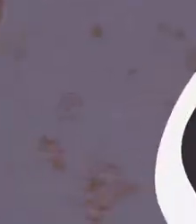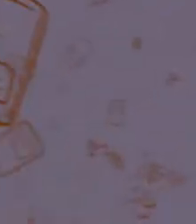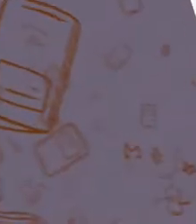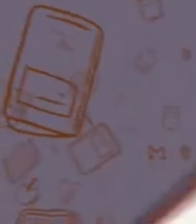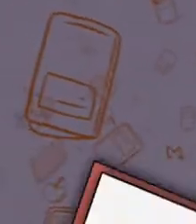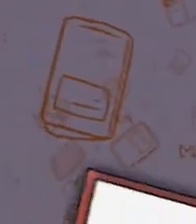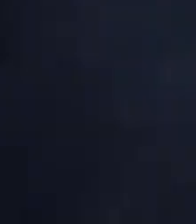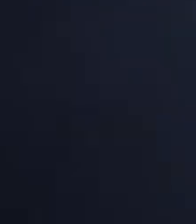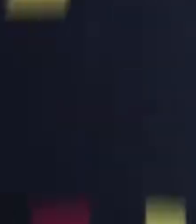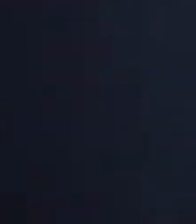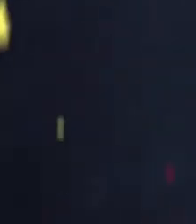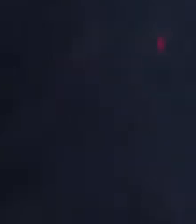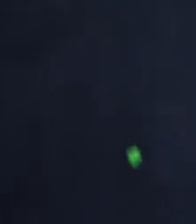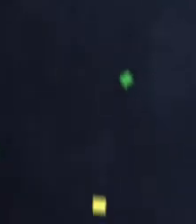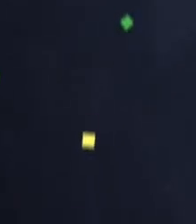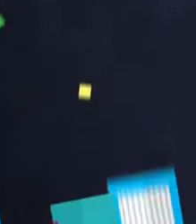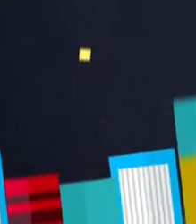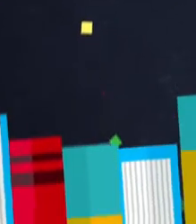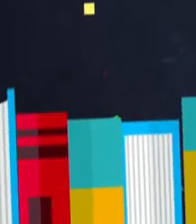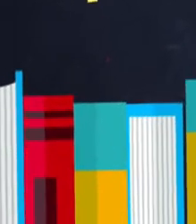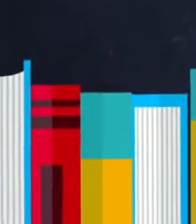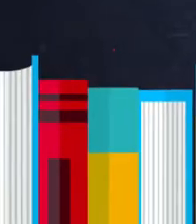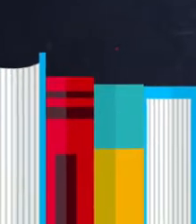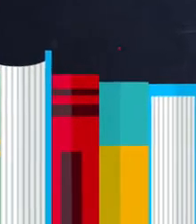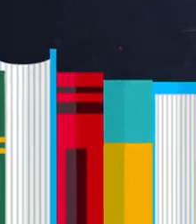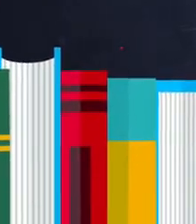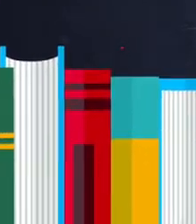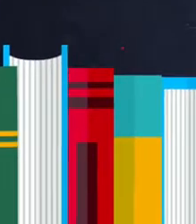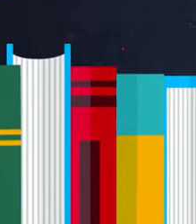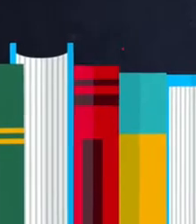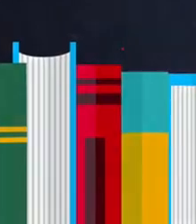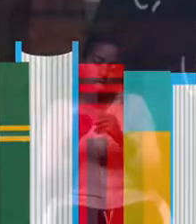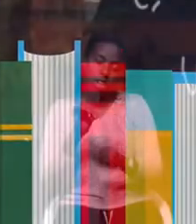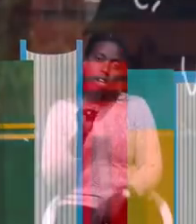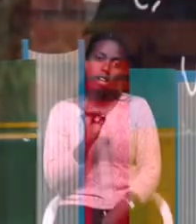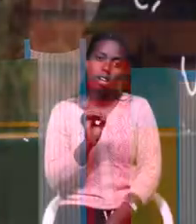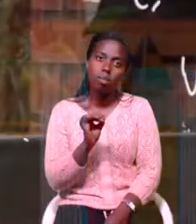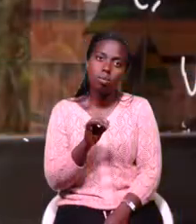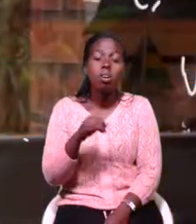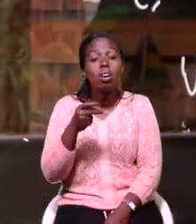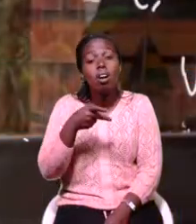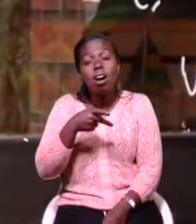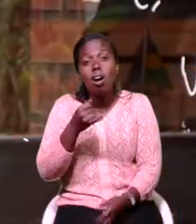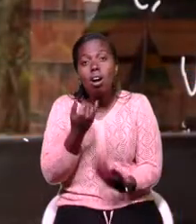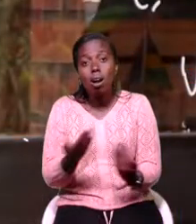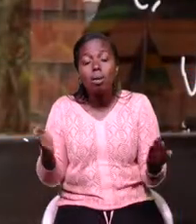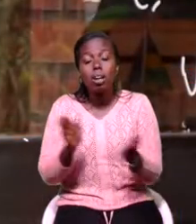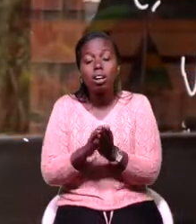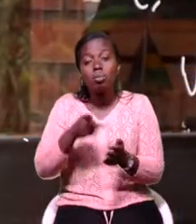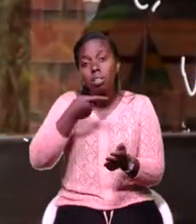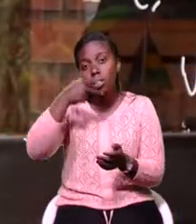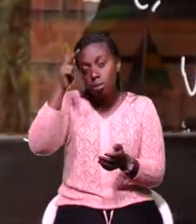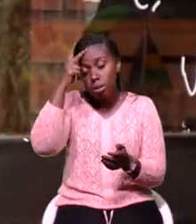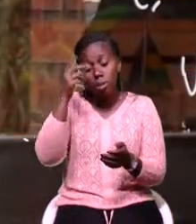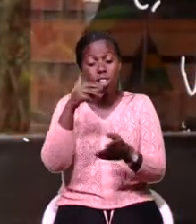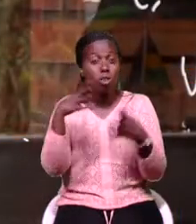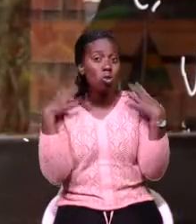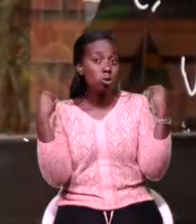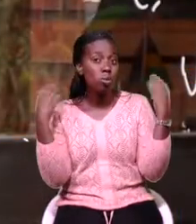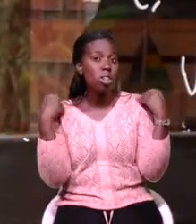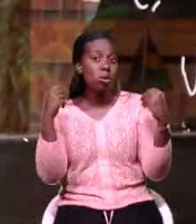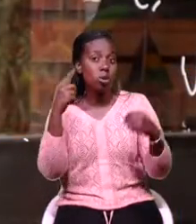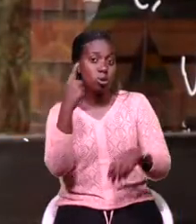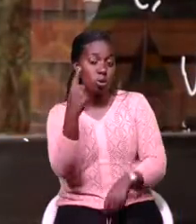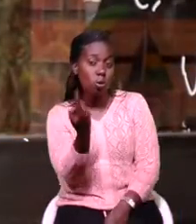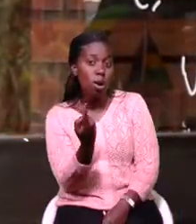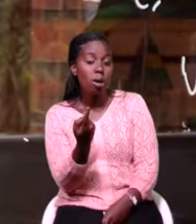ikaramu abana rero nababyeyi iri exercise ya mbere cyangwa